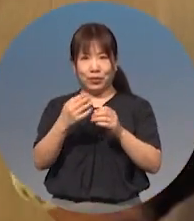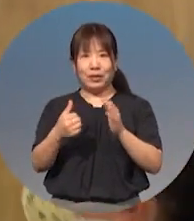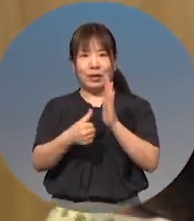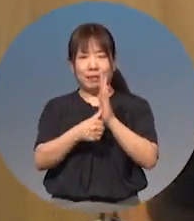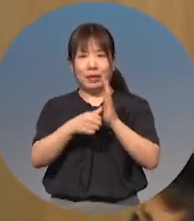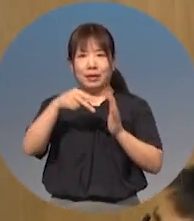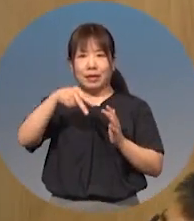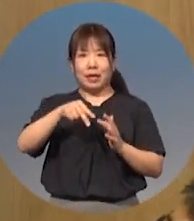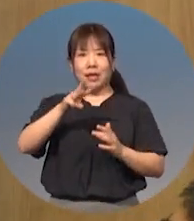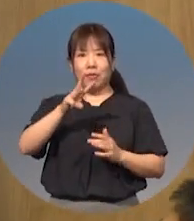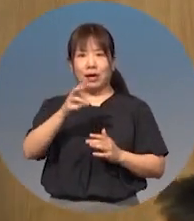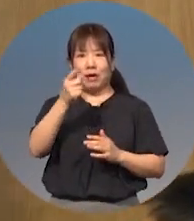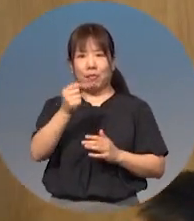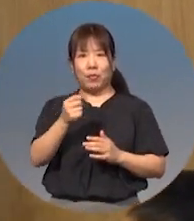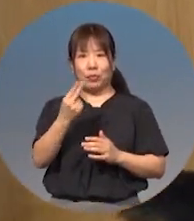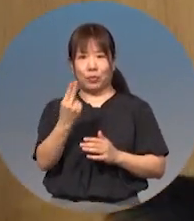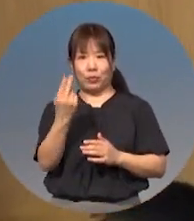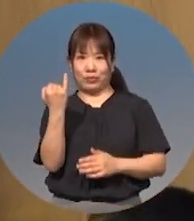さんです